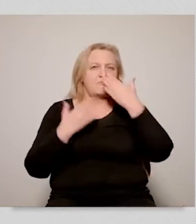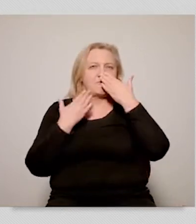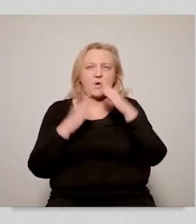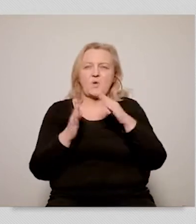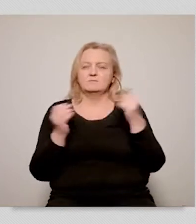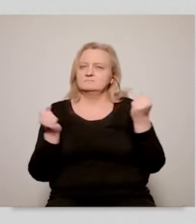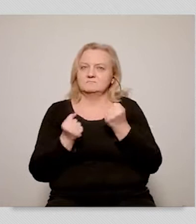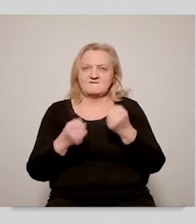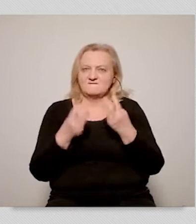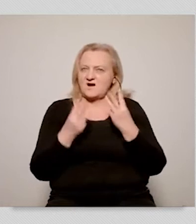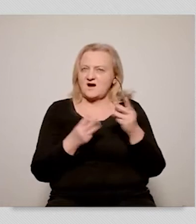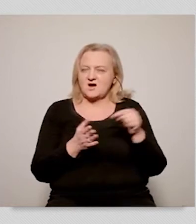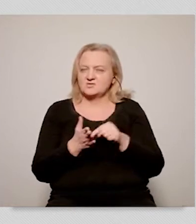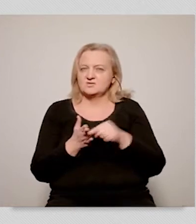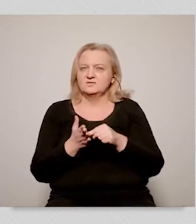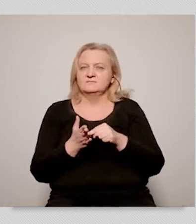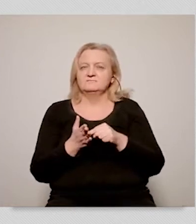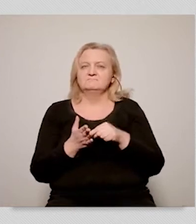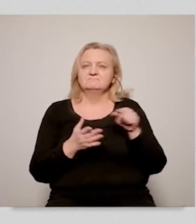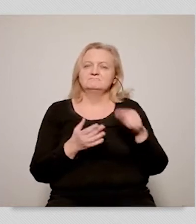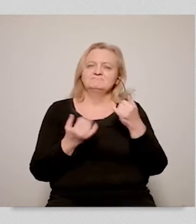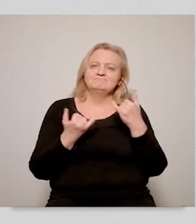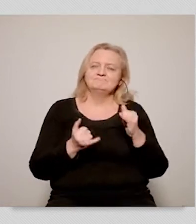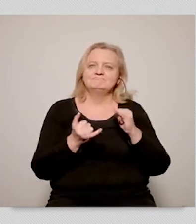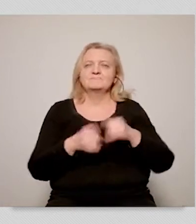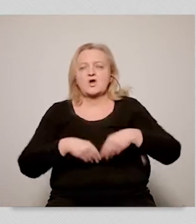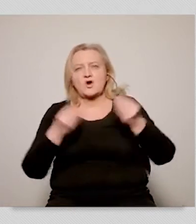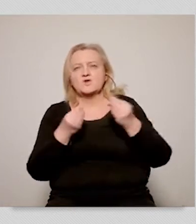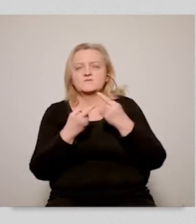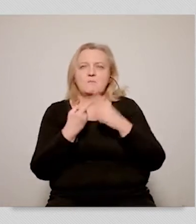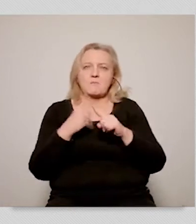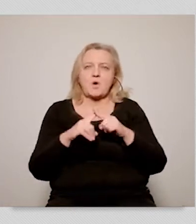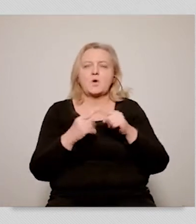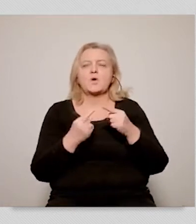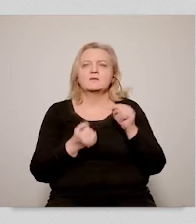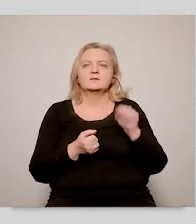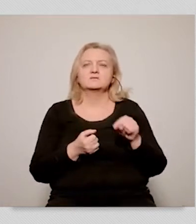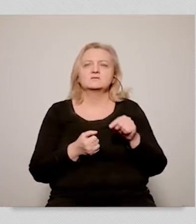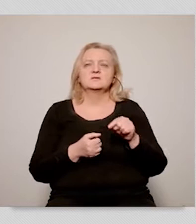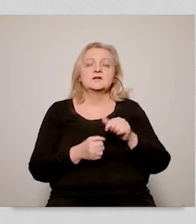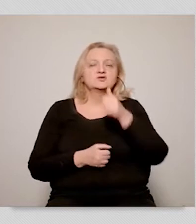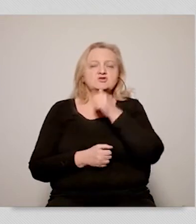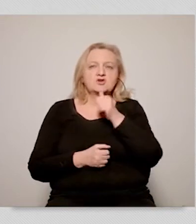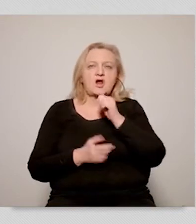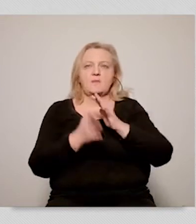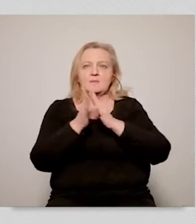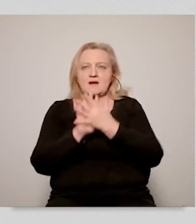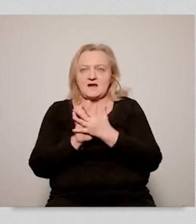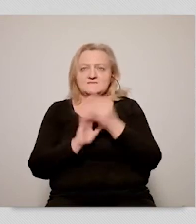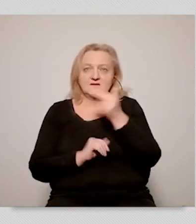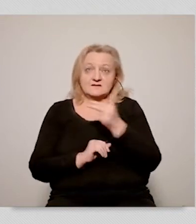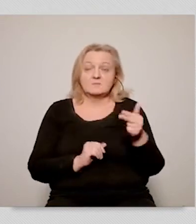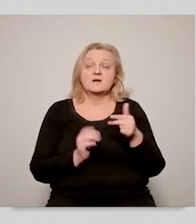nieoczywiste trajektorie rozwoju politycznego w kontekście Zielonej Transformacji. To, co